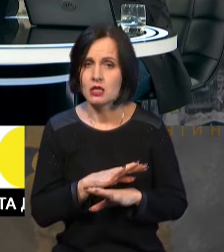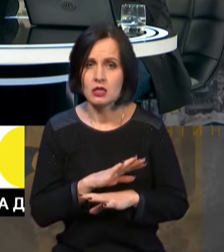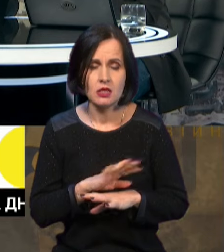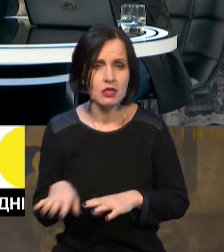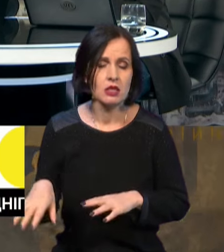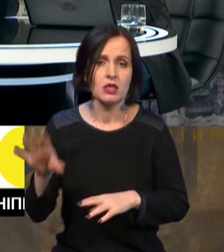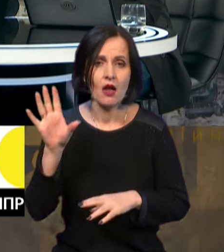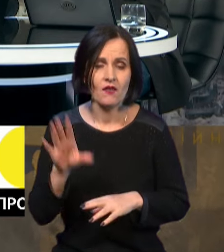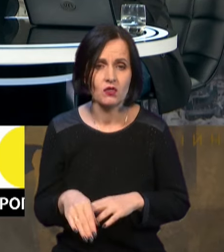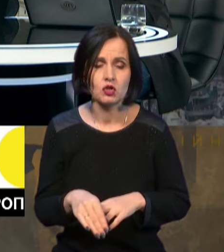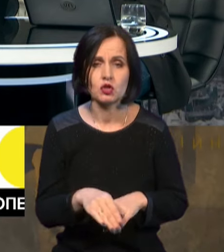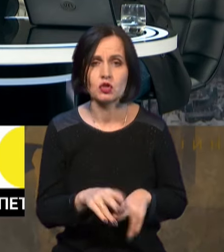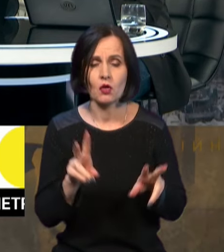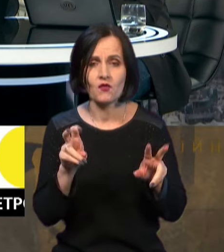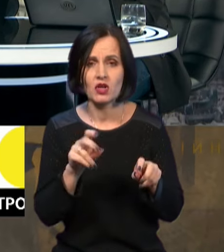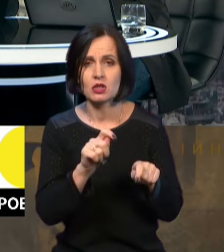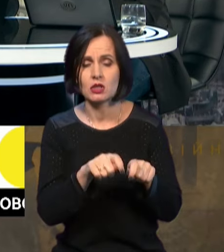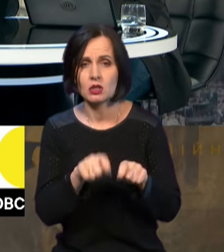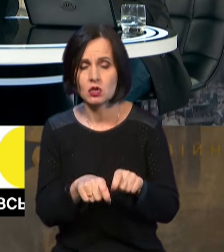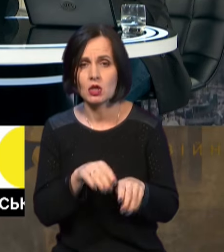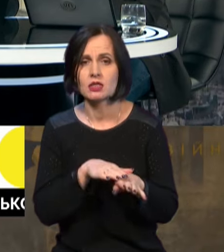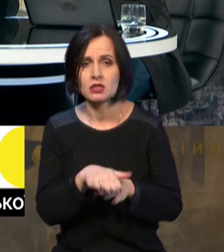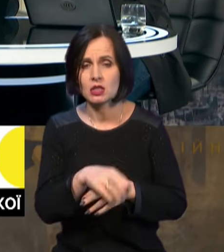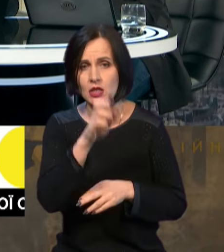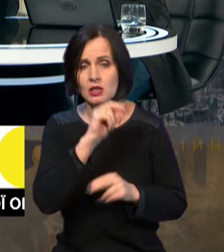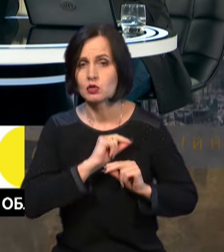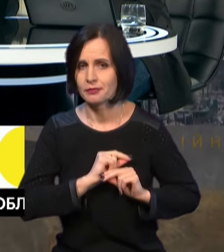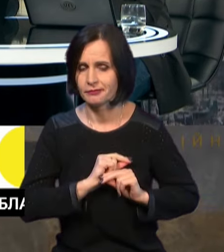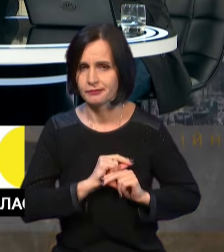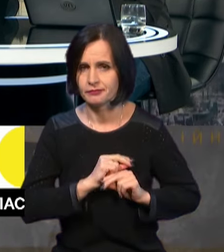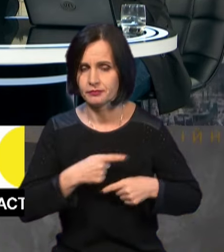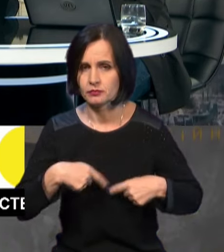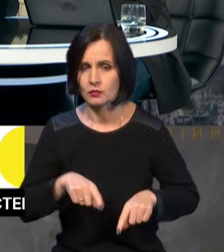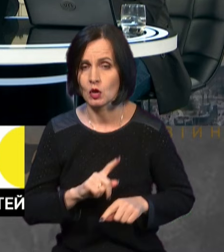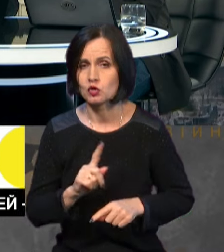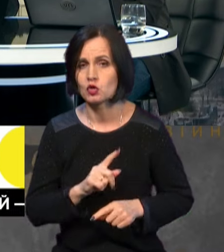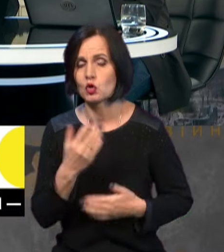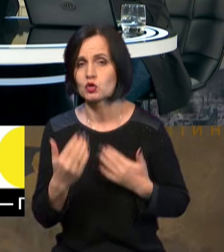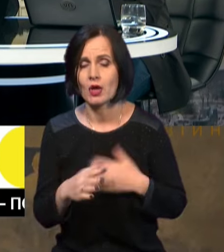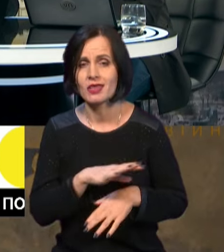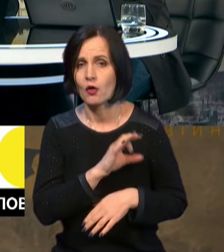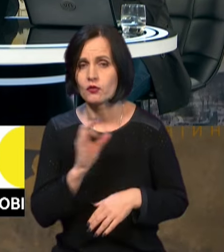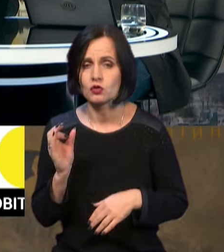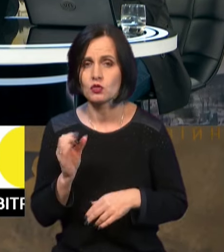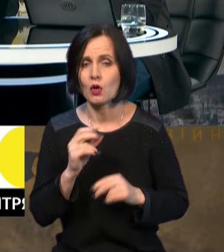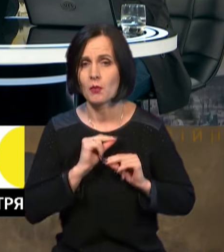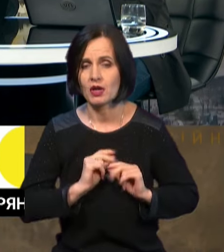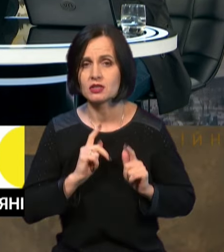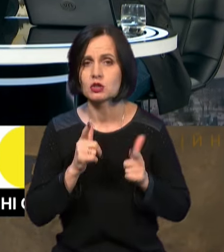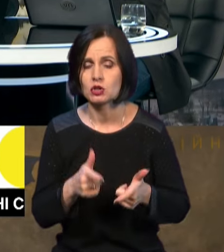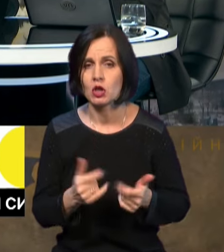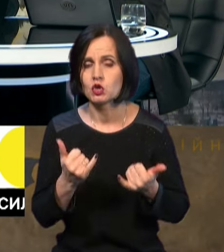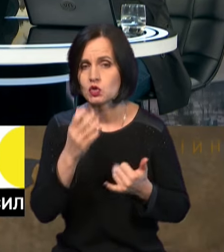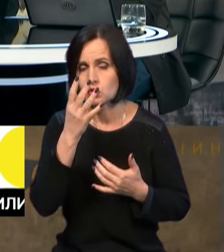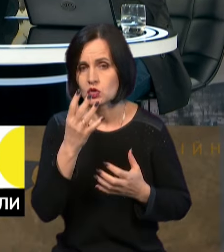види перевірок здійснює Держпраця, але те, що стосується неофіційного працевлаштування, так, на сьогоднішній день